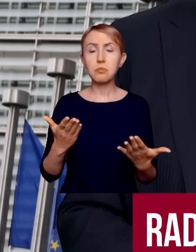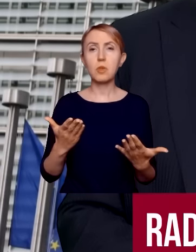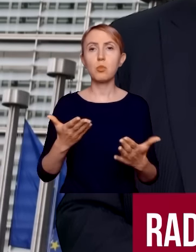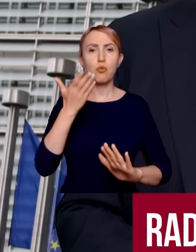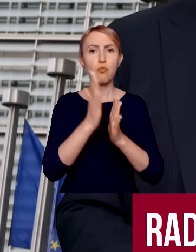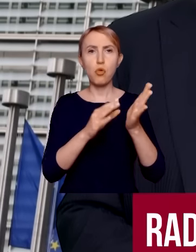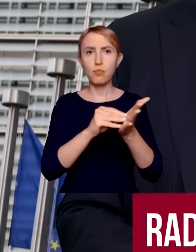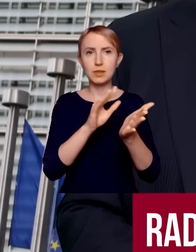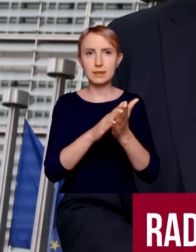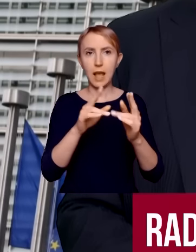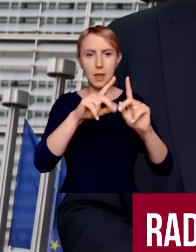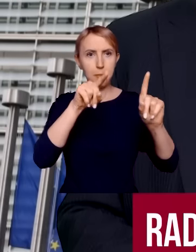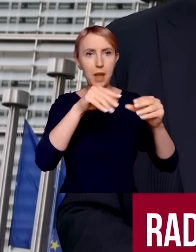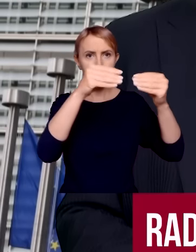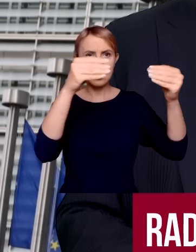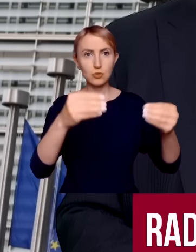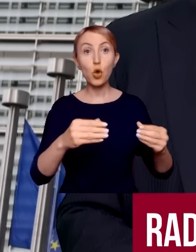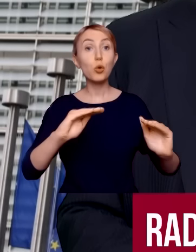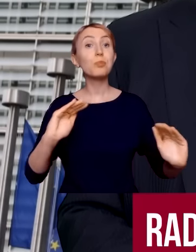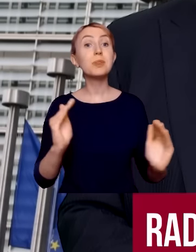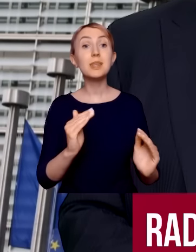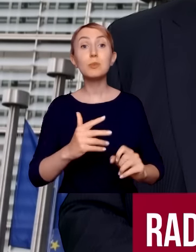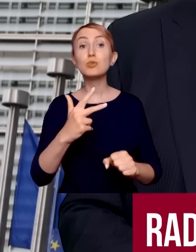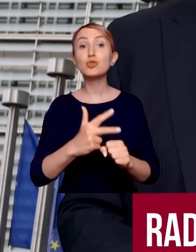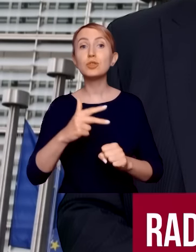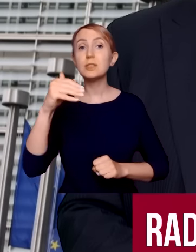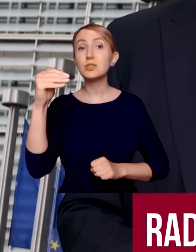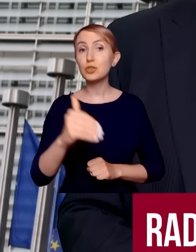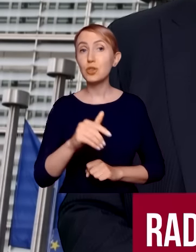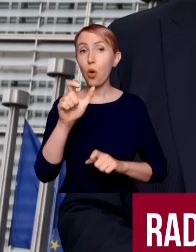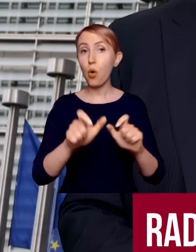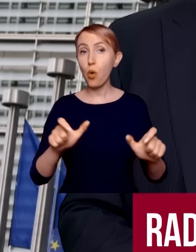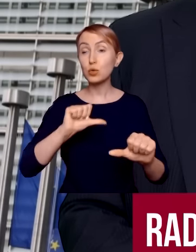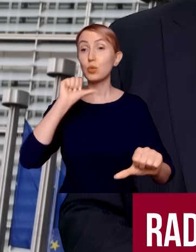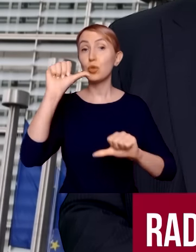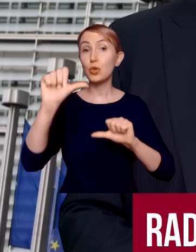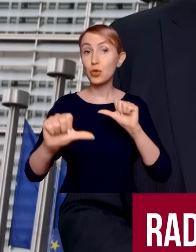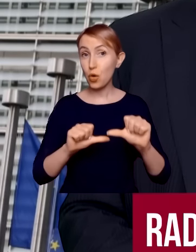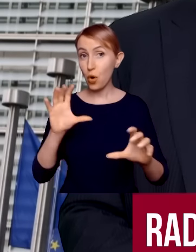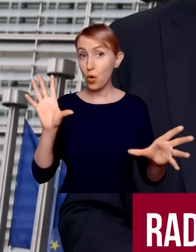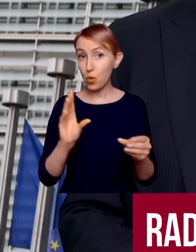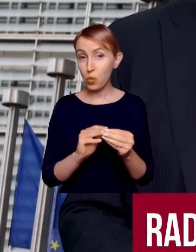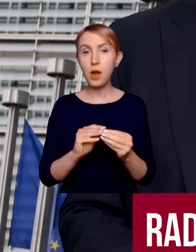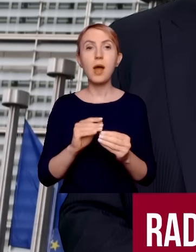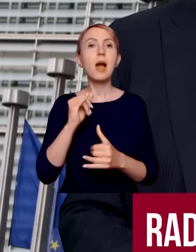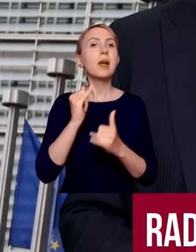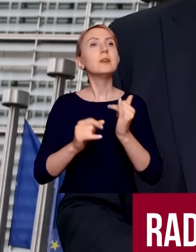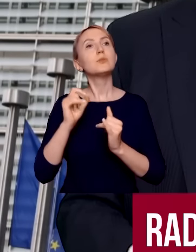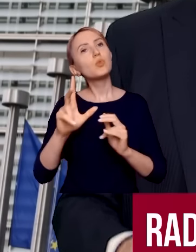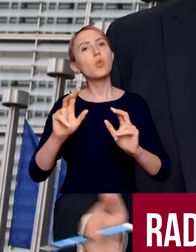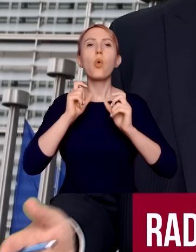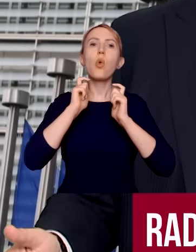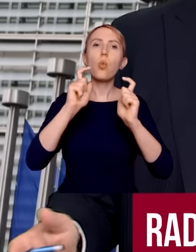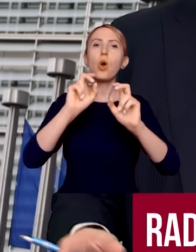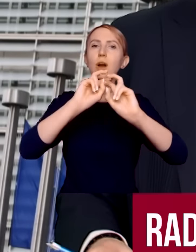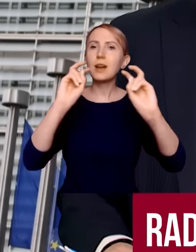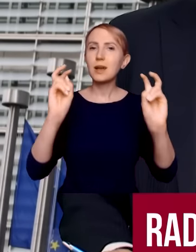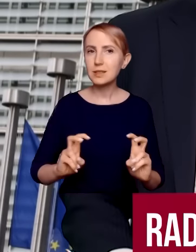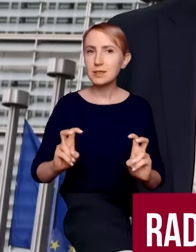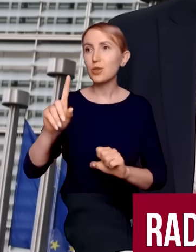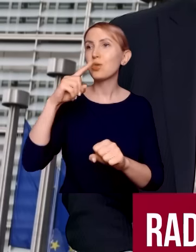że to jest kwota minimum 30 tysięcy rocznie, a w razie ogłoszenia tak zwanego kryzysu, a o tym